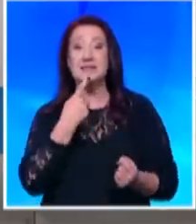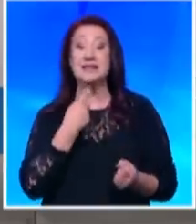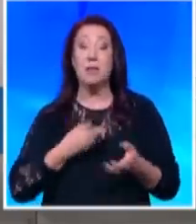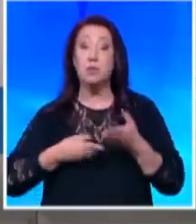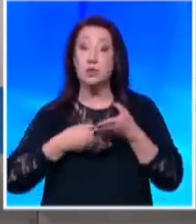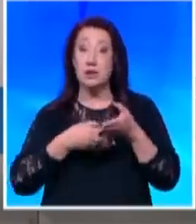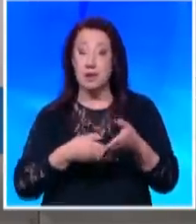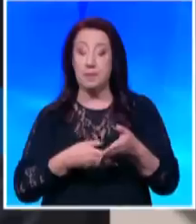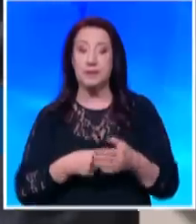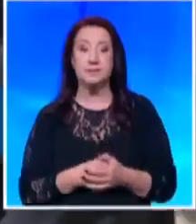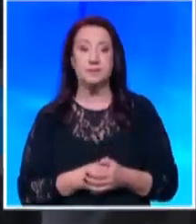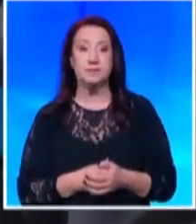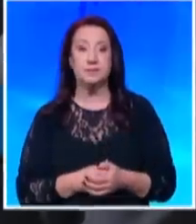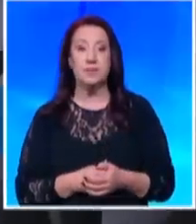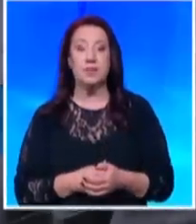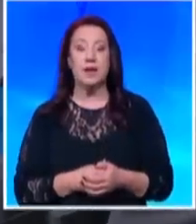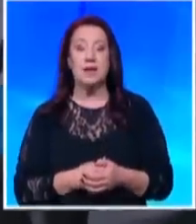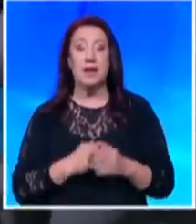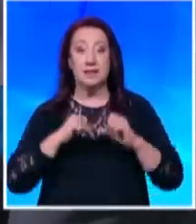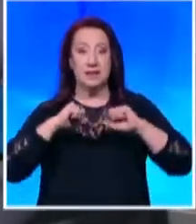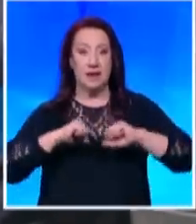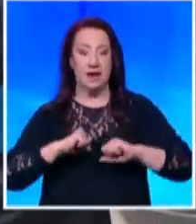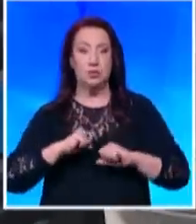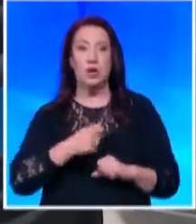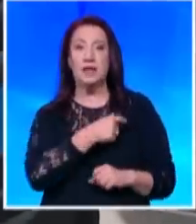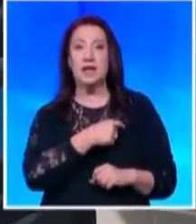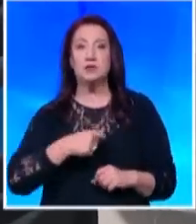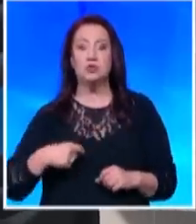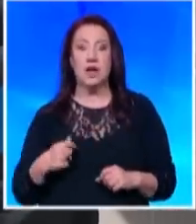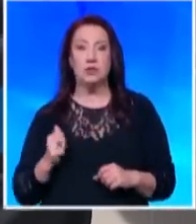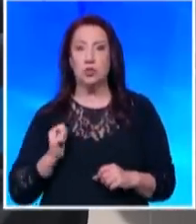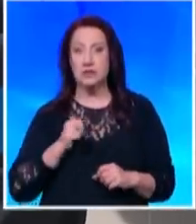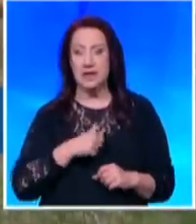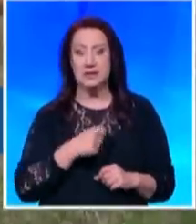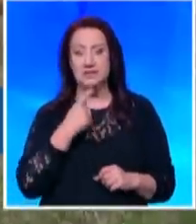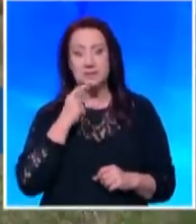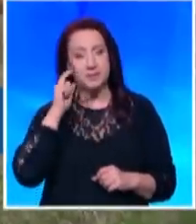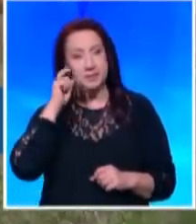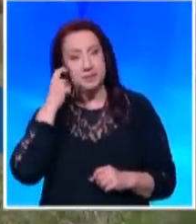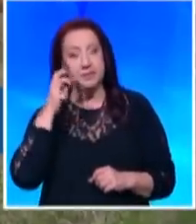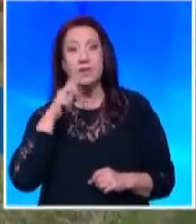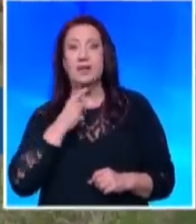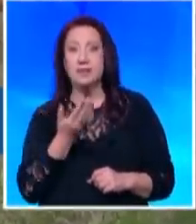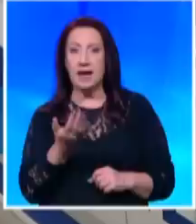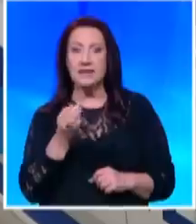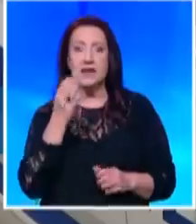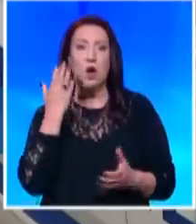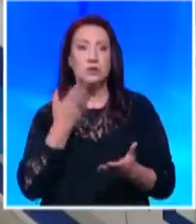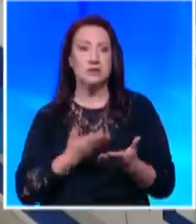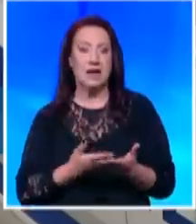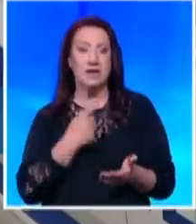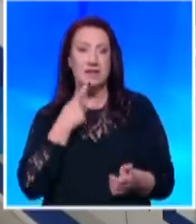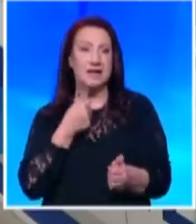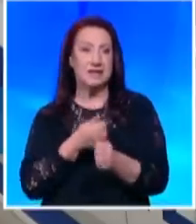Директорът на Националното следствие обмисля дали да не поиска оставката на заместника си Асен Тодоров заради казуса с атентата срещу главния